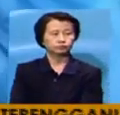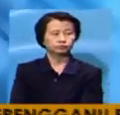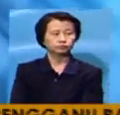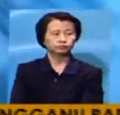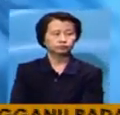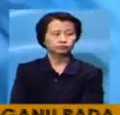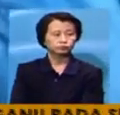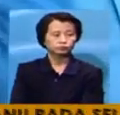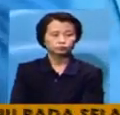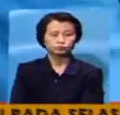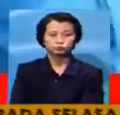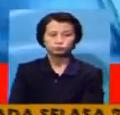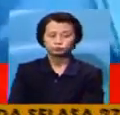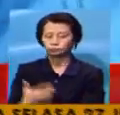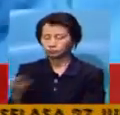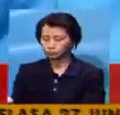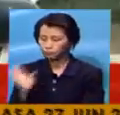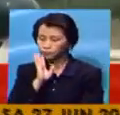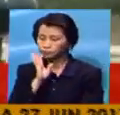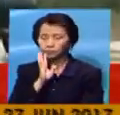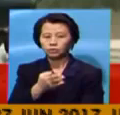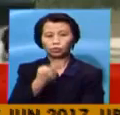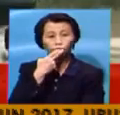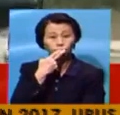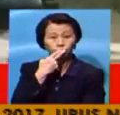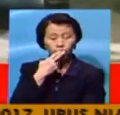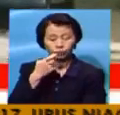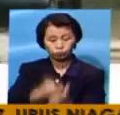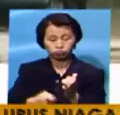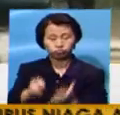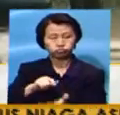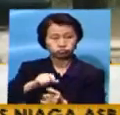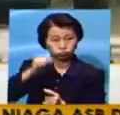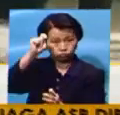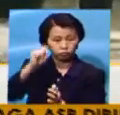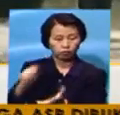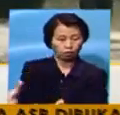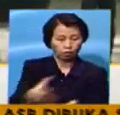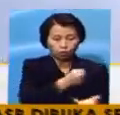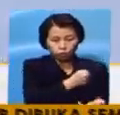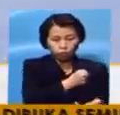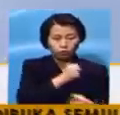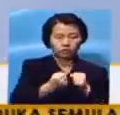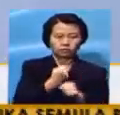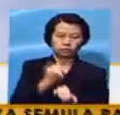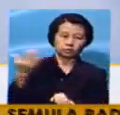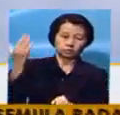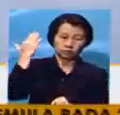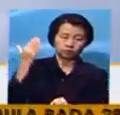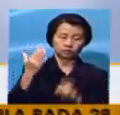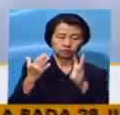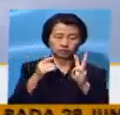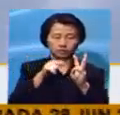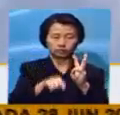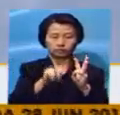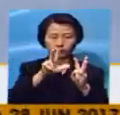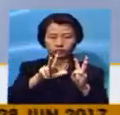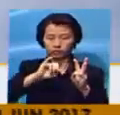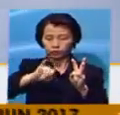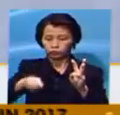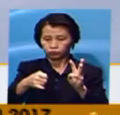petrol menurut beliau rokok mencatatkan nilai rampasan paling tinggi tahun lepas sahaja mencecah r.3